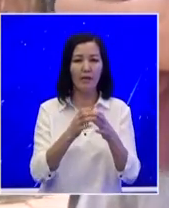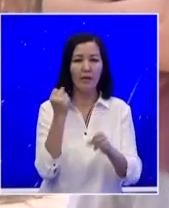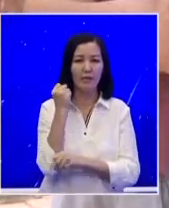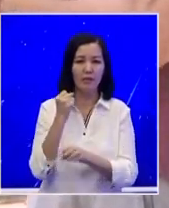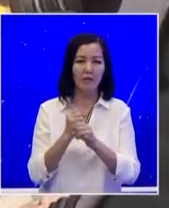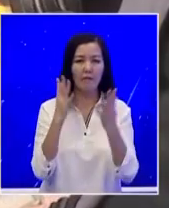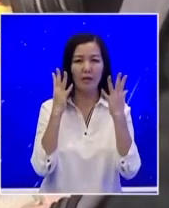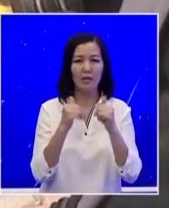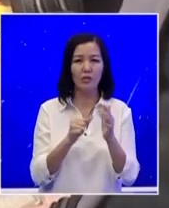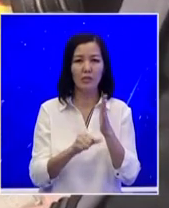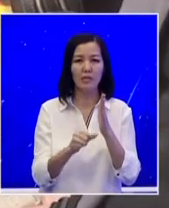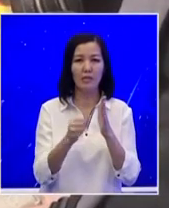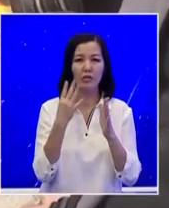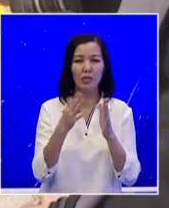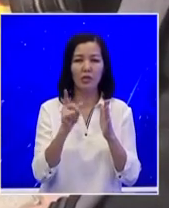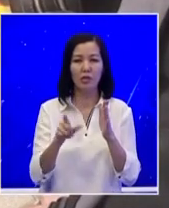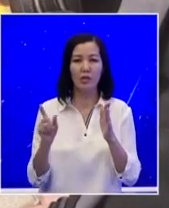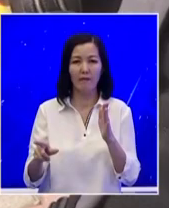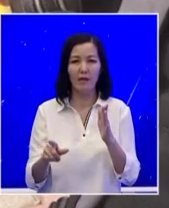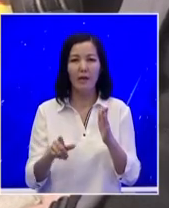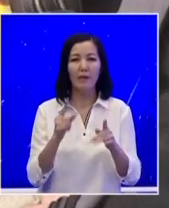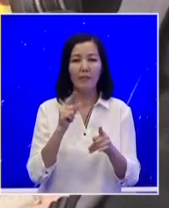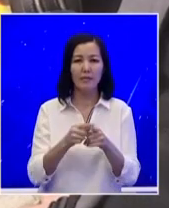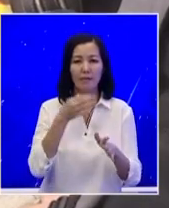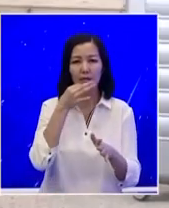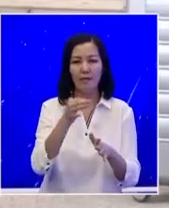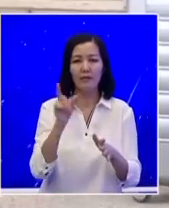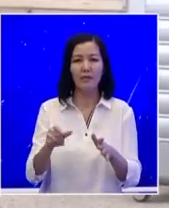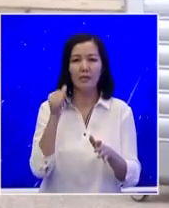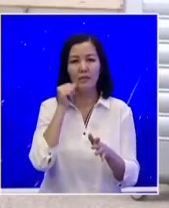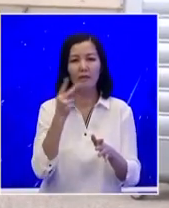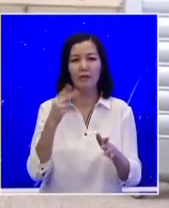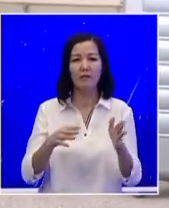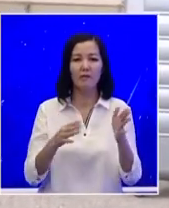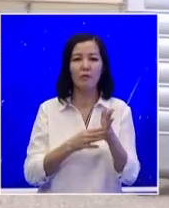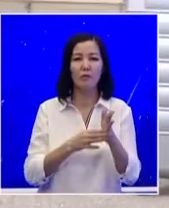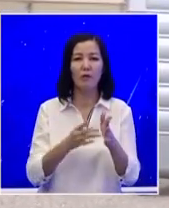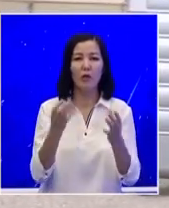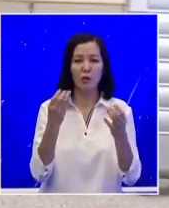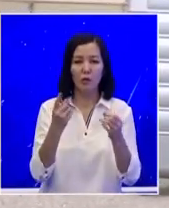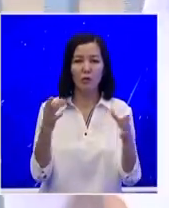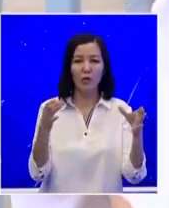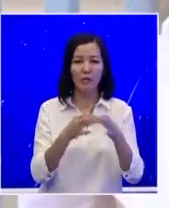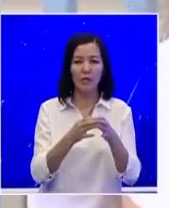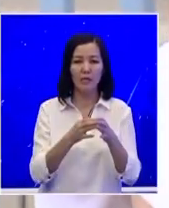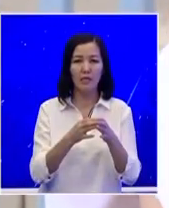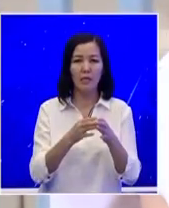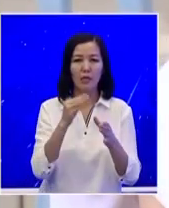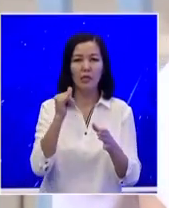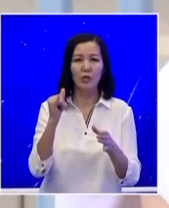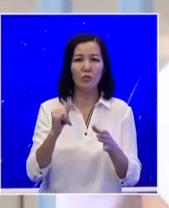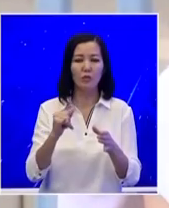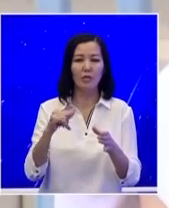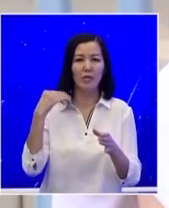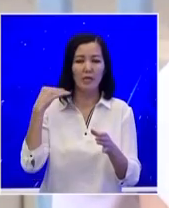в количестве 64 человек. По словам ответственных лиц, завтра, то есть 28 апреля, ожидается еще